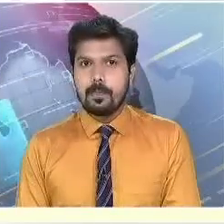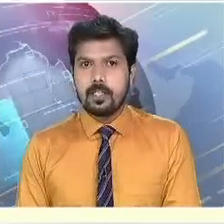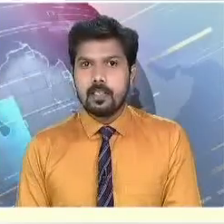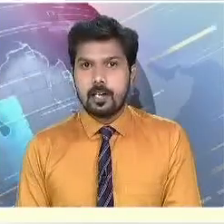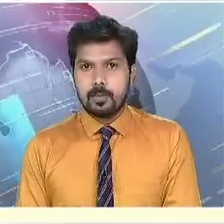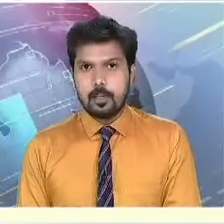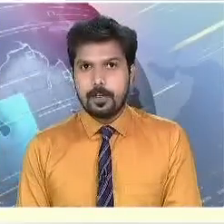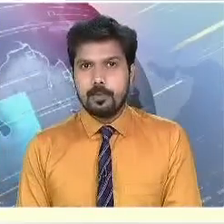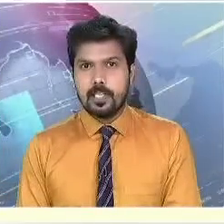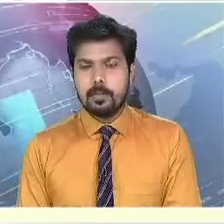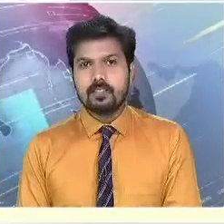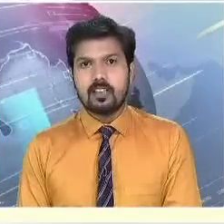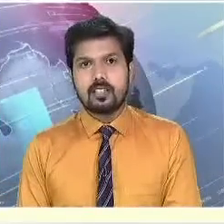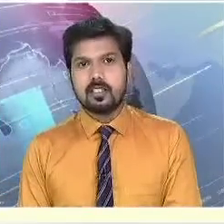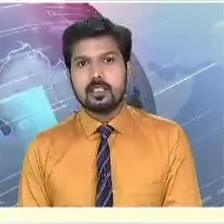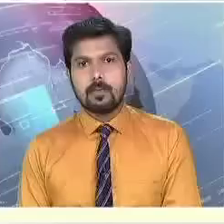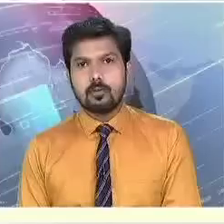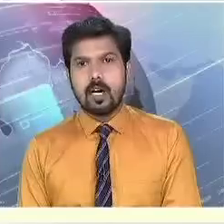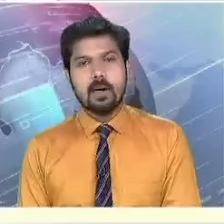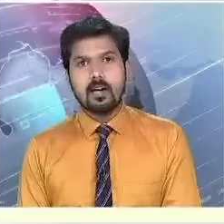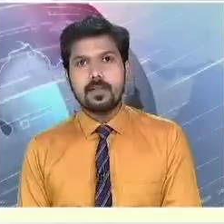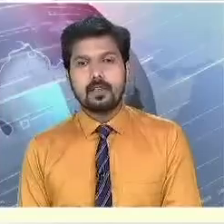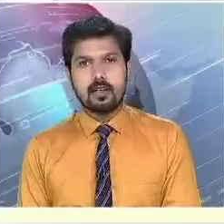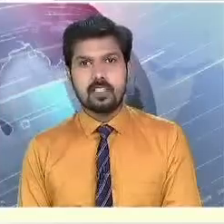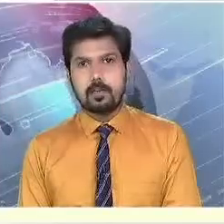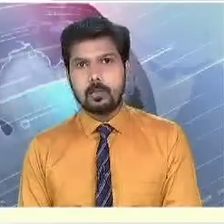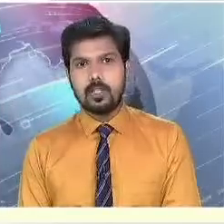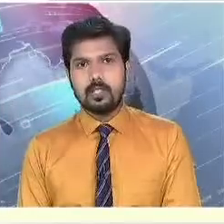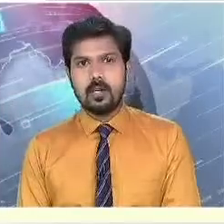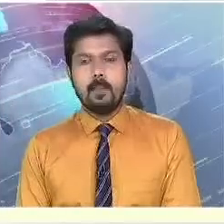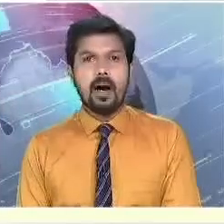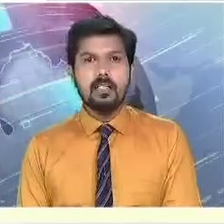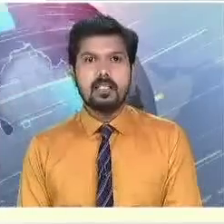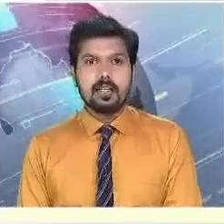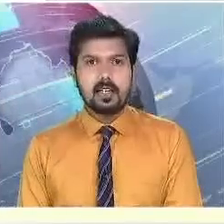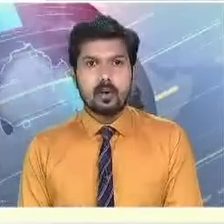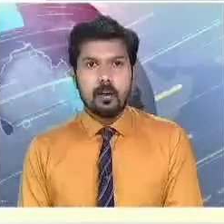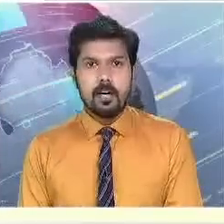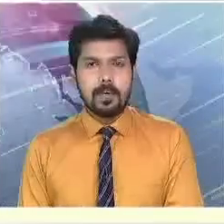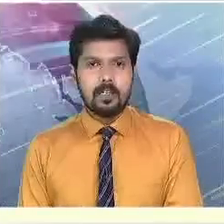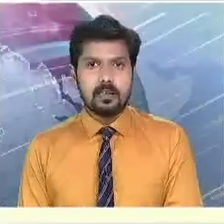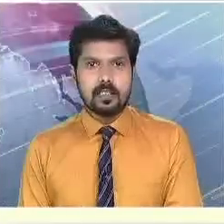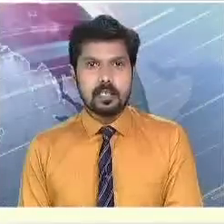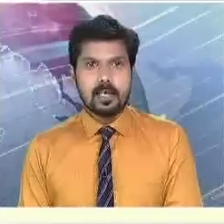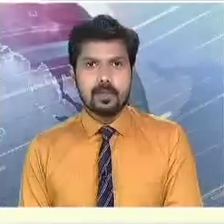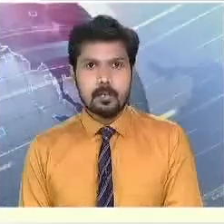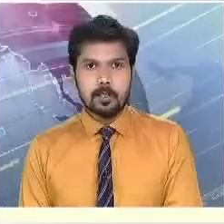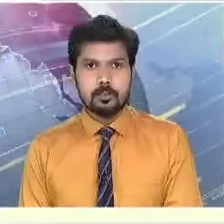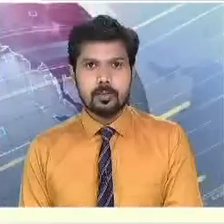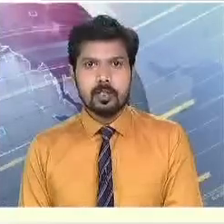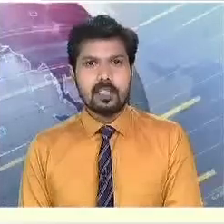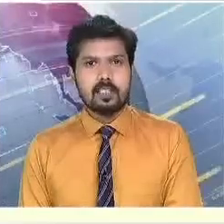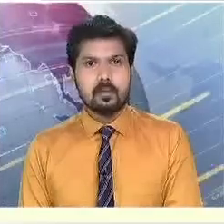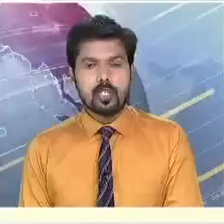பல்வேறு தரப்பினரின் கடும் எதிர்ப்பையும் மீறி மின்சார சட்டத்திருத்த மசோதா மக்களவையில் தாக்கல் செய்யப்பட்டுள்ளது. மானியத்தை கணக்கில் கொள்ளாமல் மின்கட்டணத்தை நிர்ணயிக்க